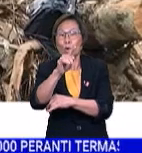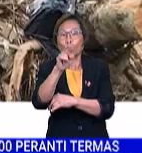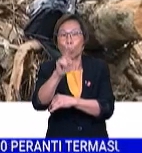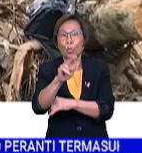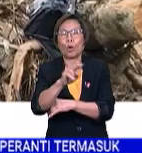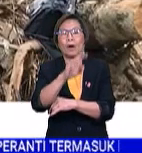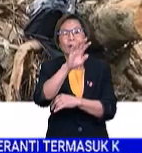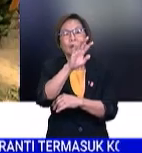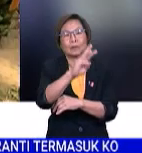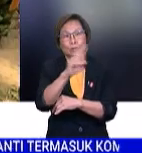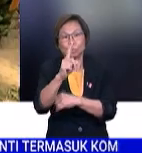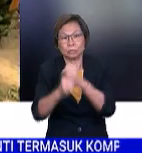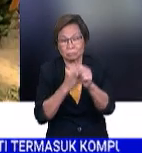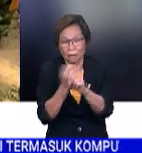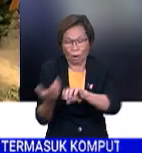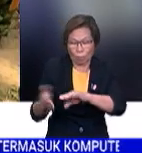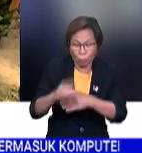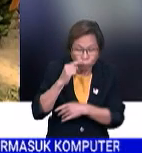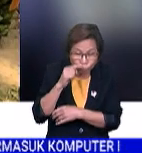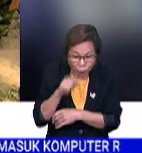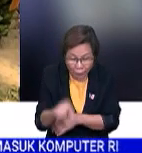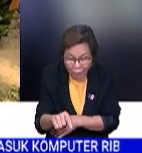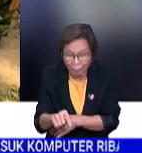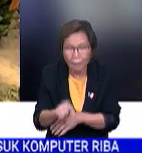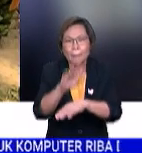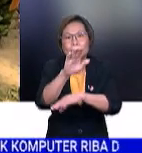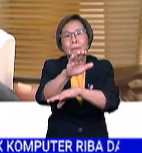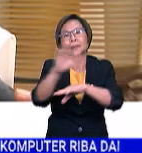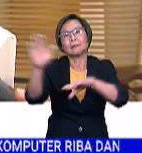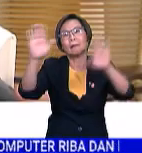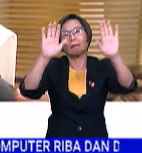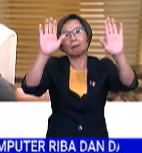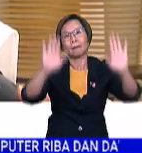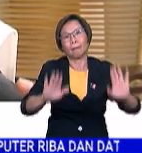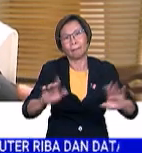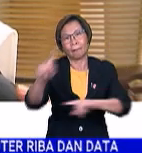tahun pula, dijumpai pada petang Ahad.